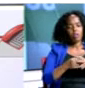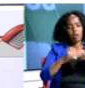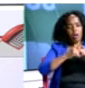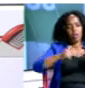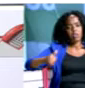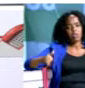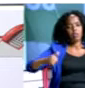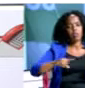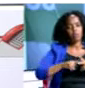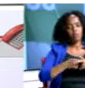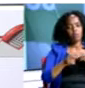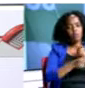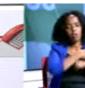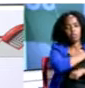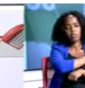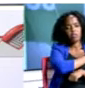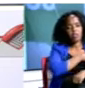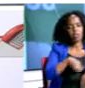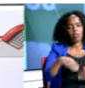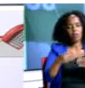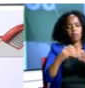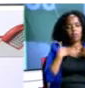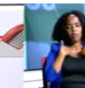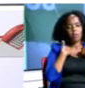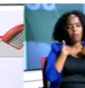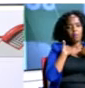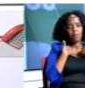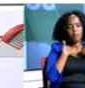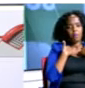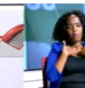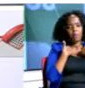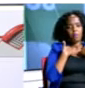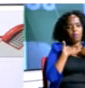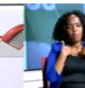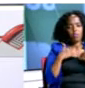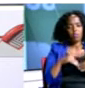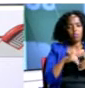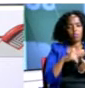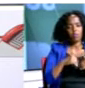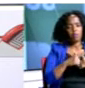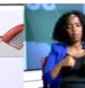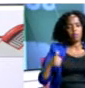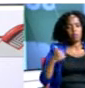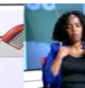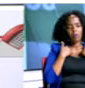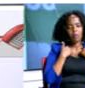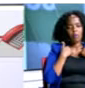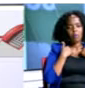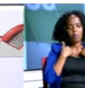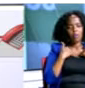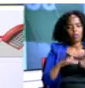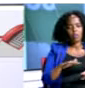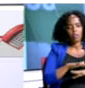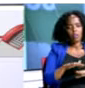tani, walaupun sekian tanif. Eh. Aye. Adat tibas ejra. Mhm. Karena